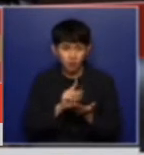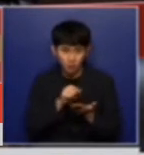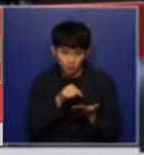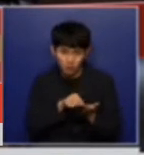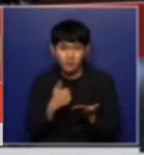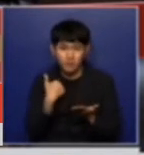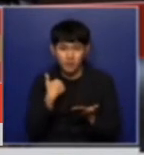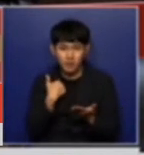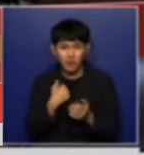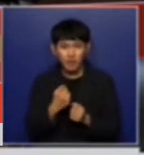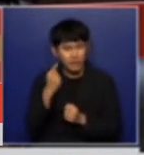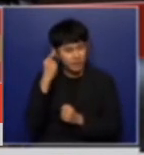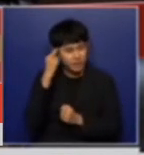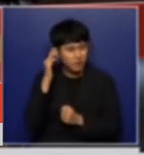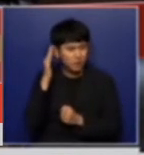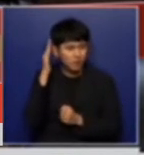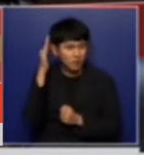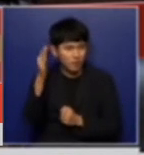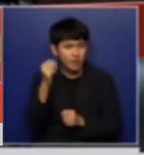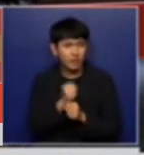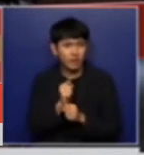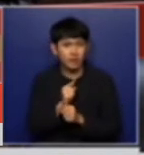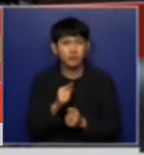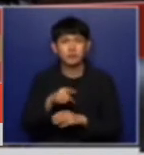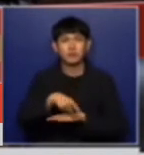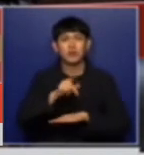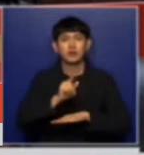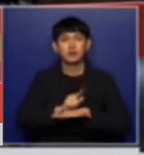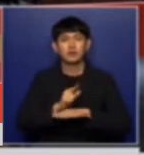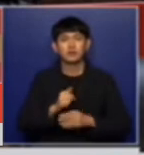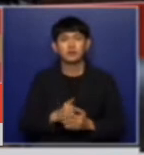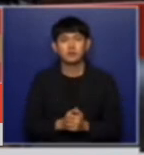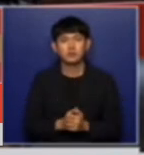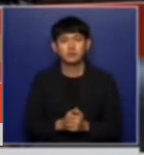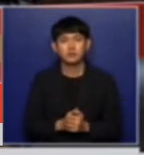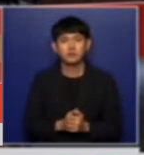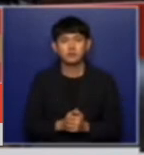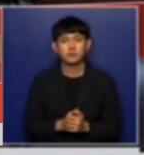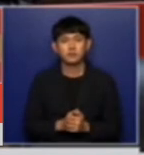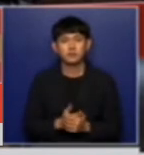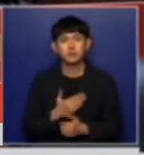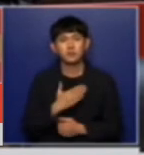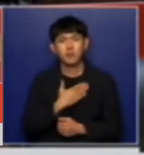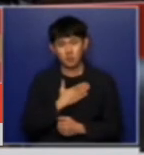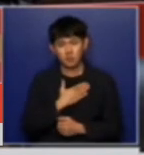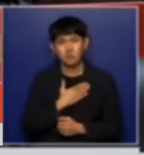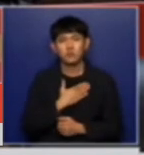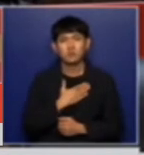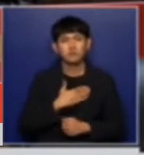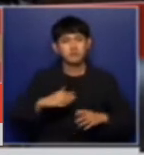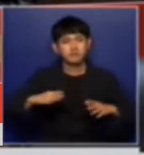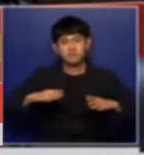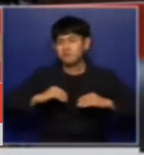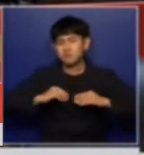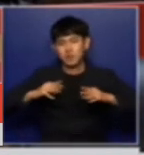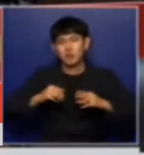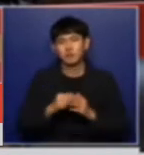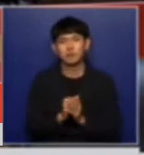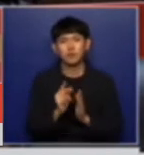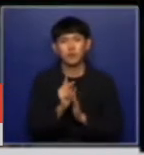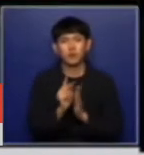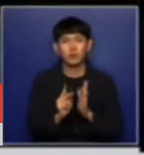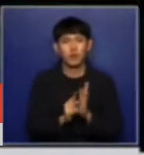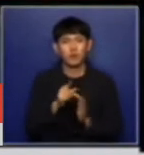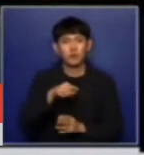ดนะครับและคาดการณ์ไปข้างหน้าเนี่ยกับเรียนท่านประธานด้วยความเคารพว่าเราไม่สามารถรับหลักการแห่งร่างพระราชบัญญั